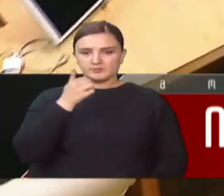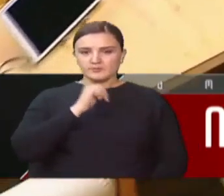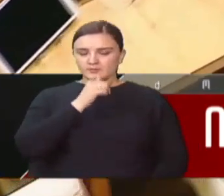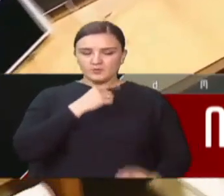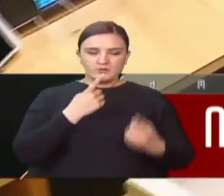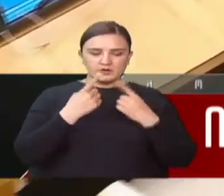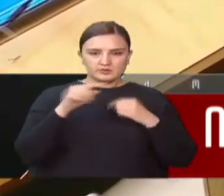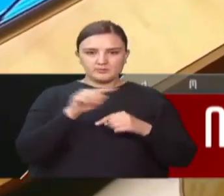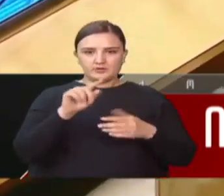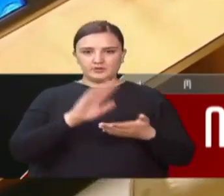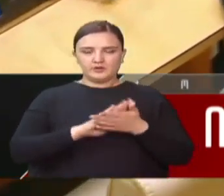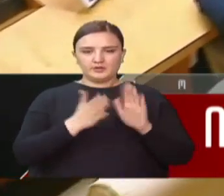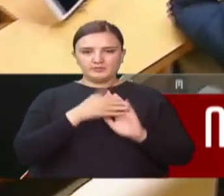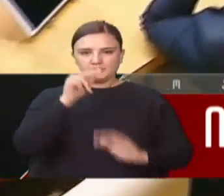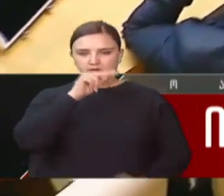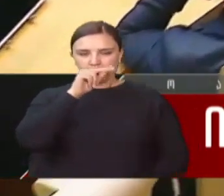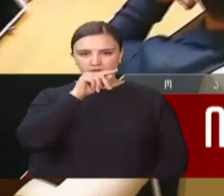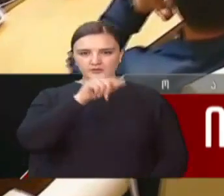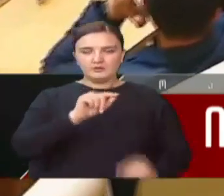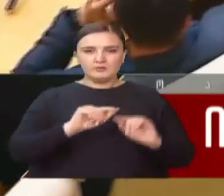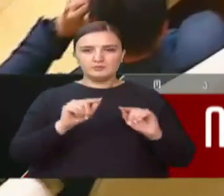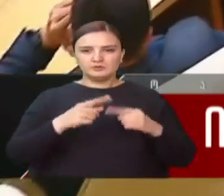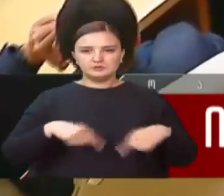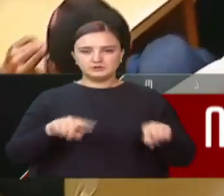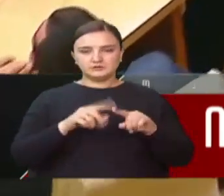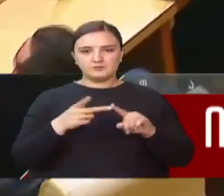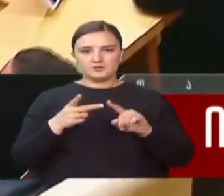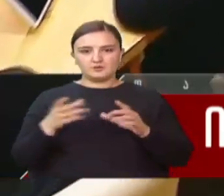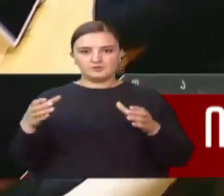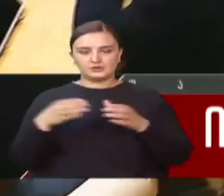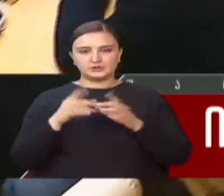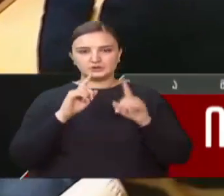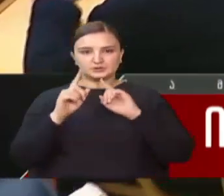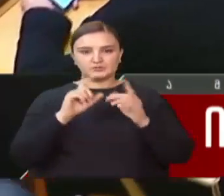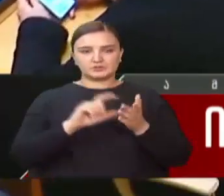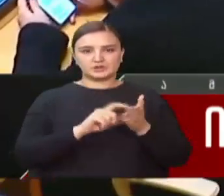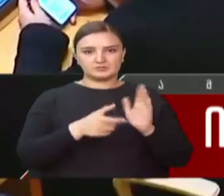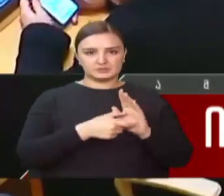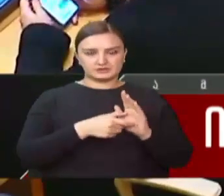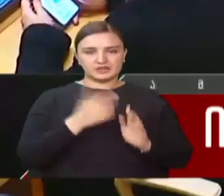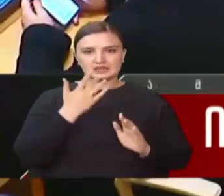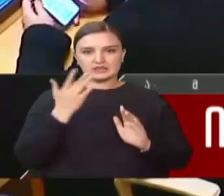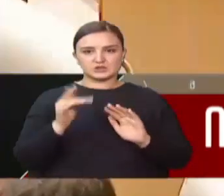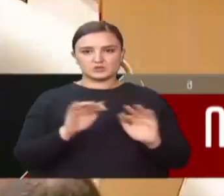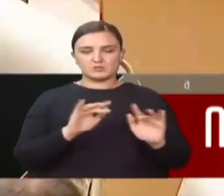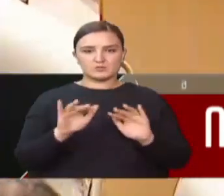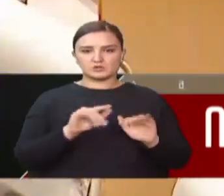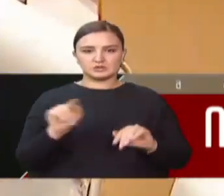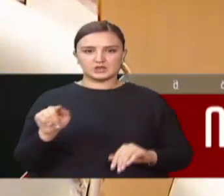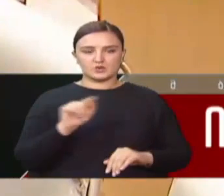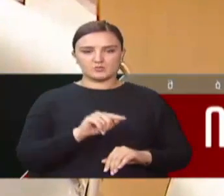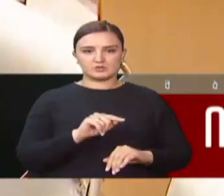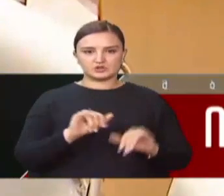vaci robasada carige bășida adanașaula, opoziției smeure națiunilor, schdomata dar basada, fracția ertia naționalul mozrou